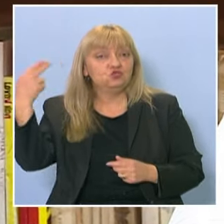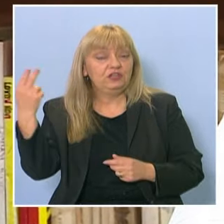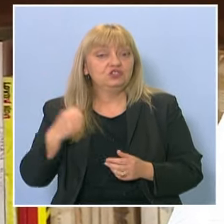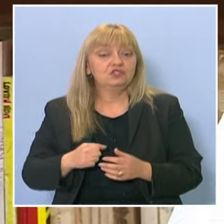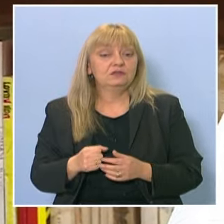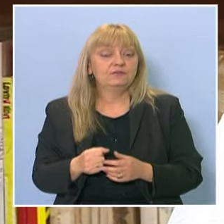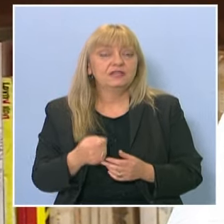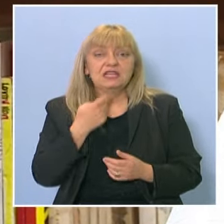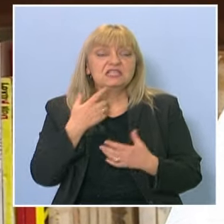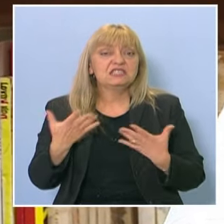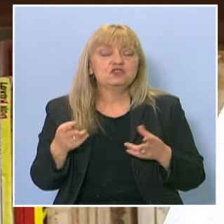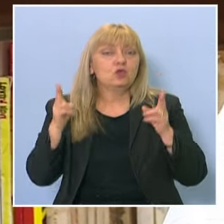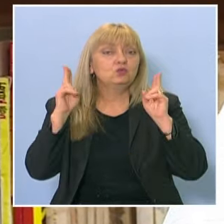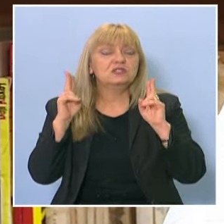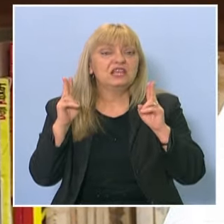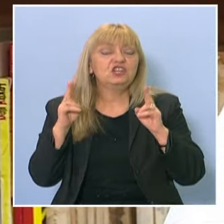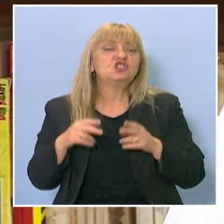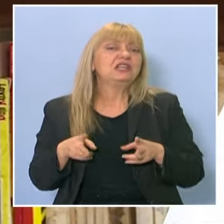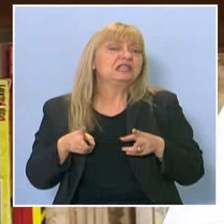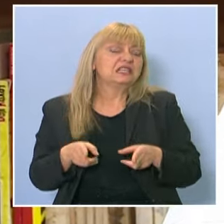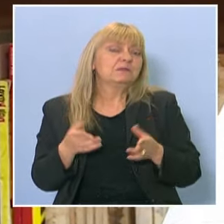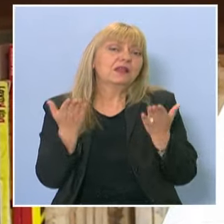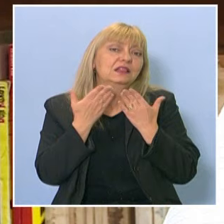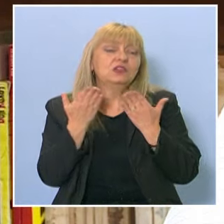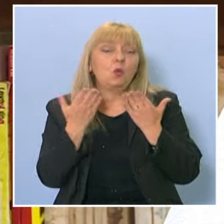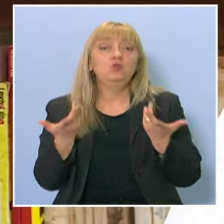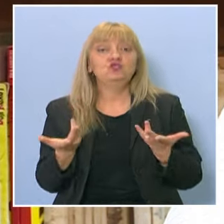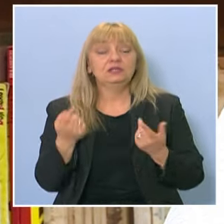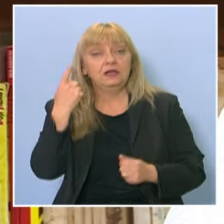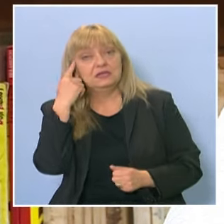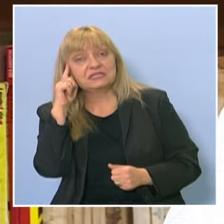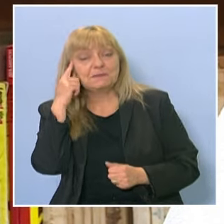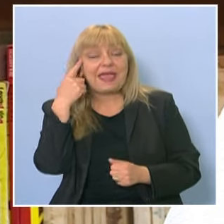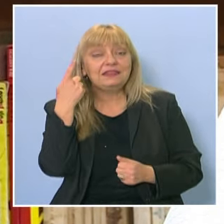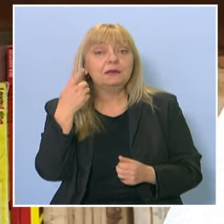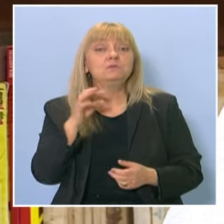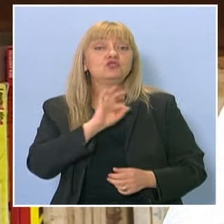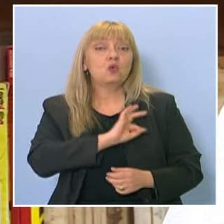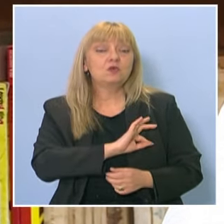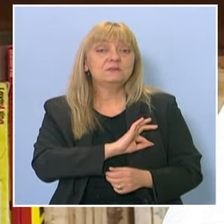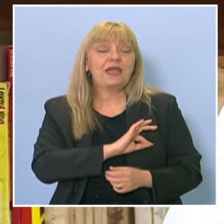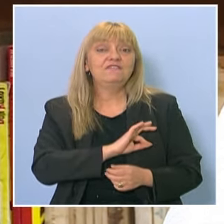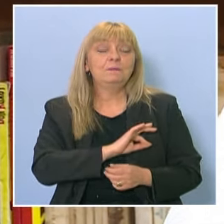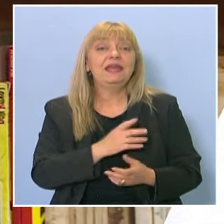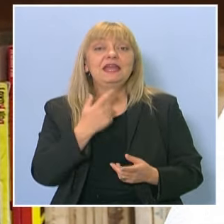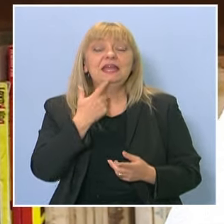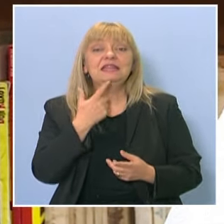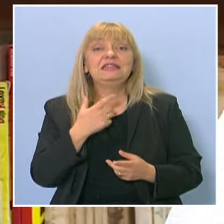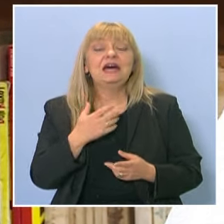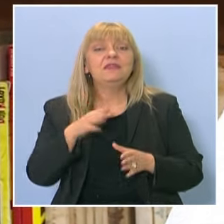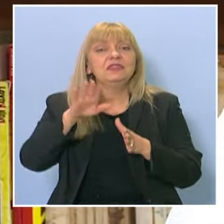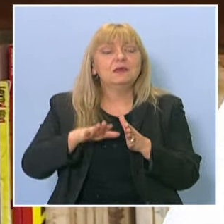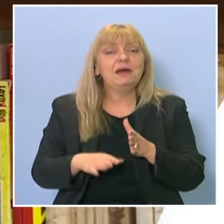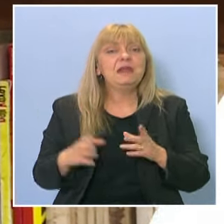Просто е и така, защото са решили да спрат да учат. Смятам, че успяваме да потушим агресията там, където я